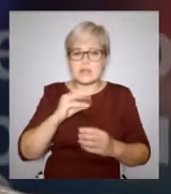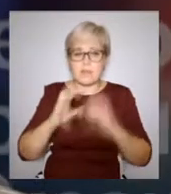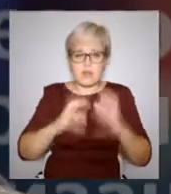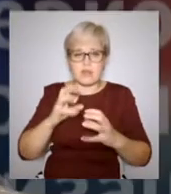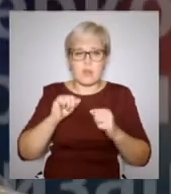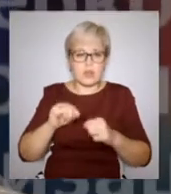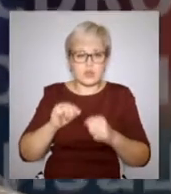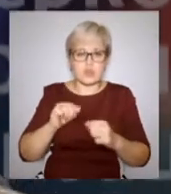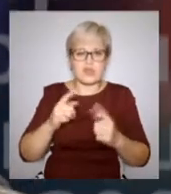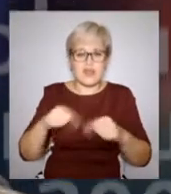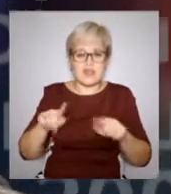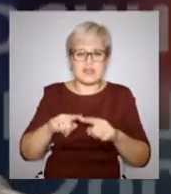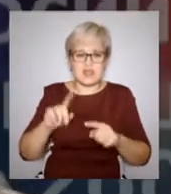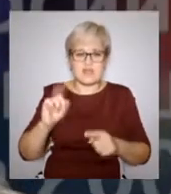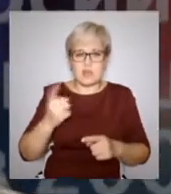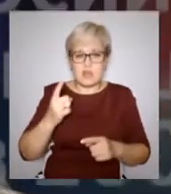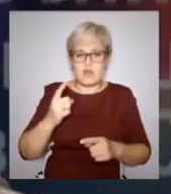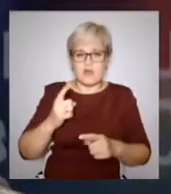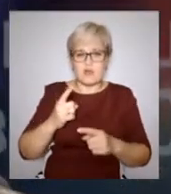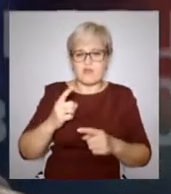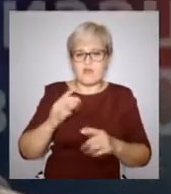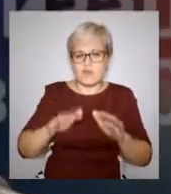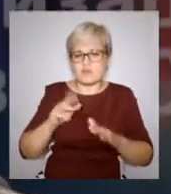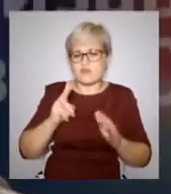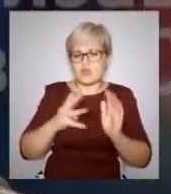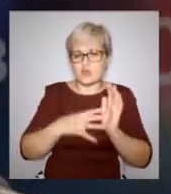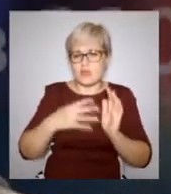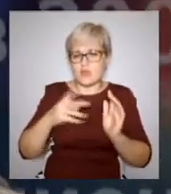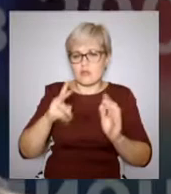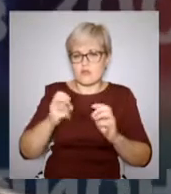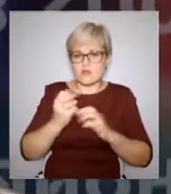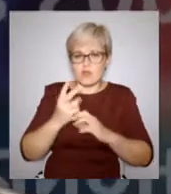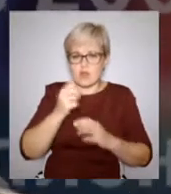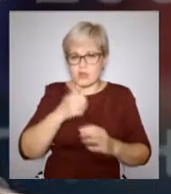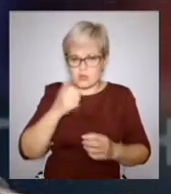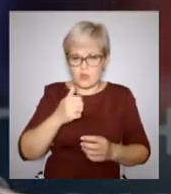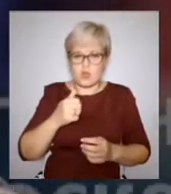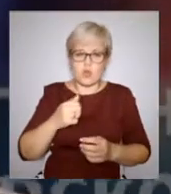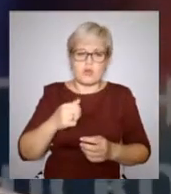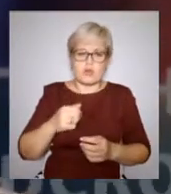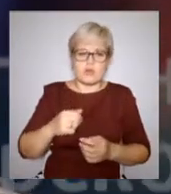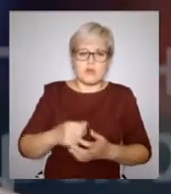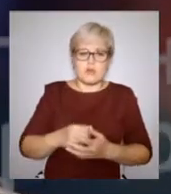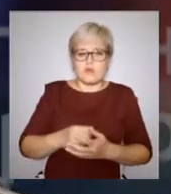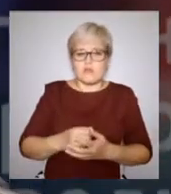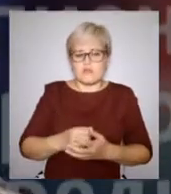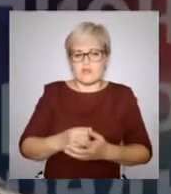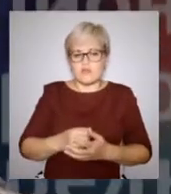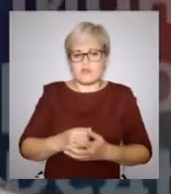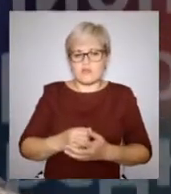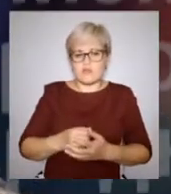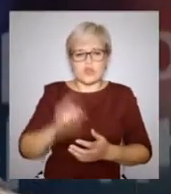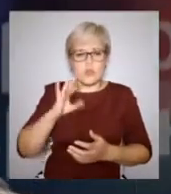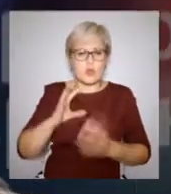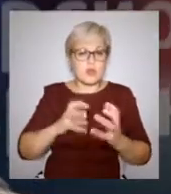организации в первом полусреднем весе в 2009 и 2012 года чемпион по версии всемирного боксерского совета в